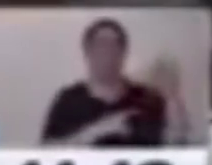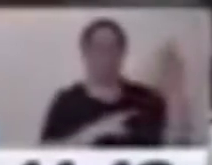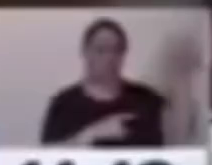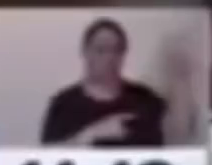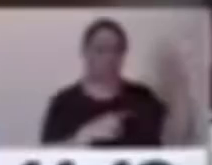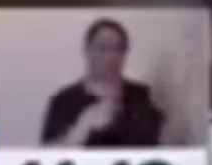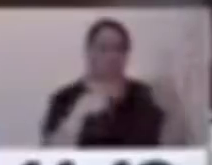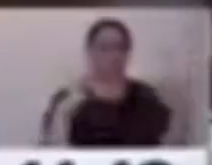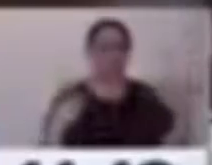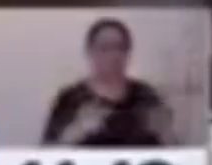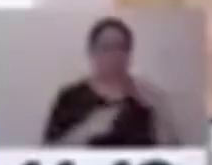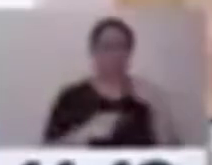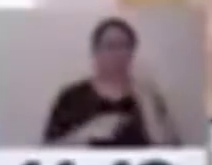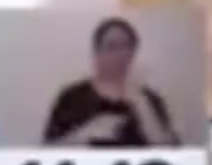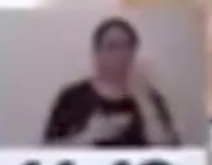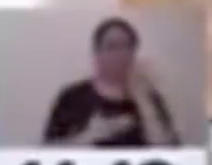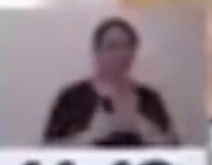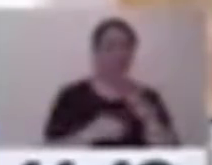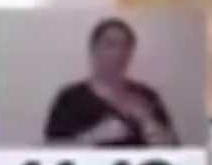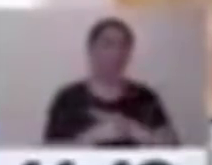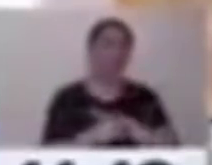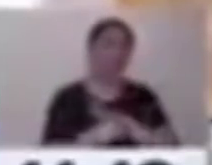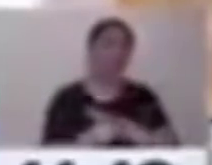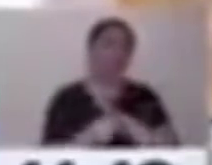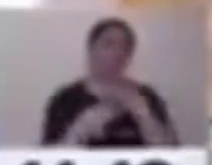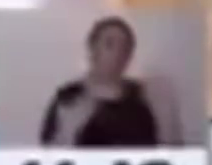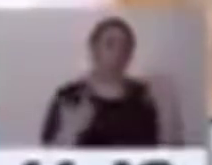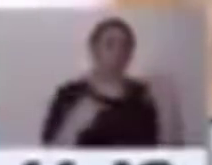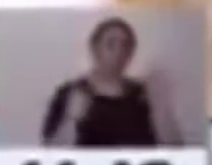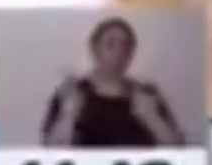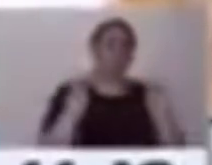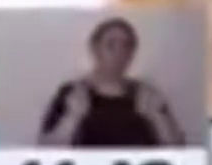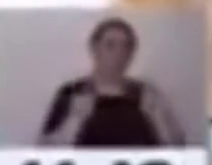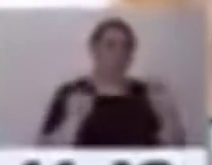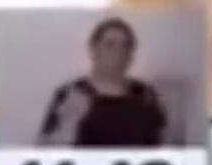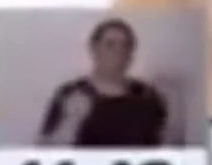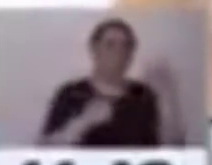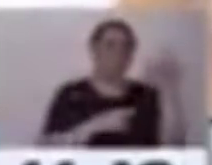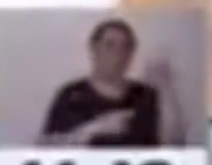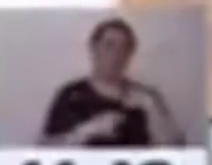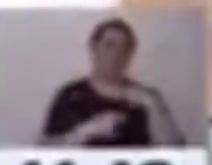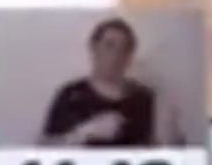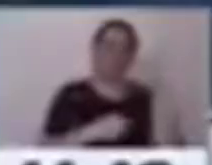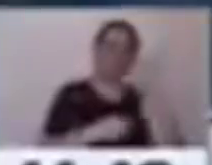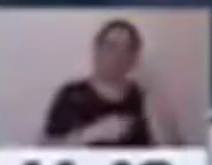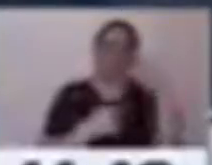na natin kaagad yung mga benefits ng ating mga mamamayan. Opo,